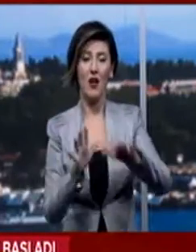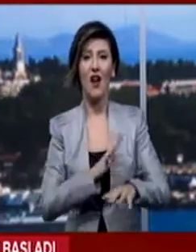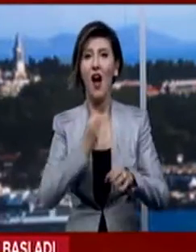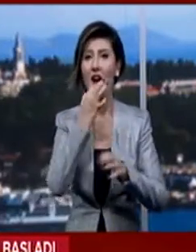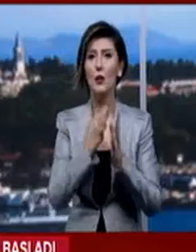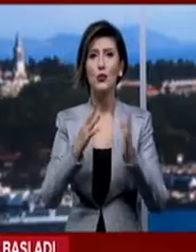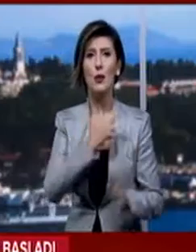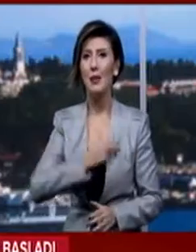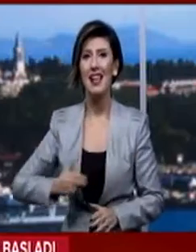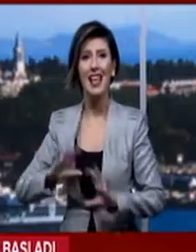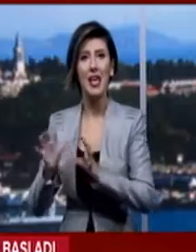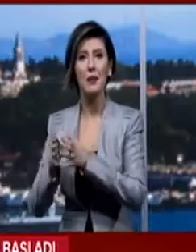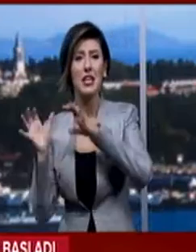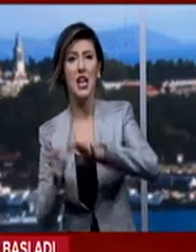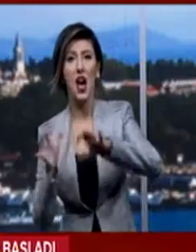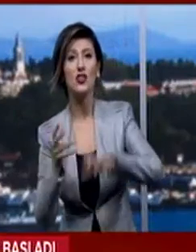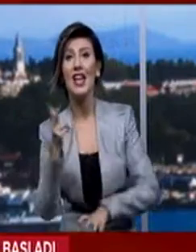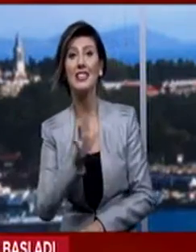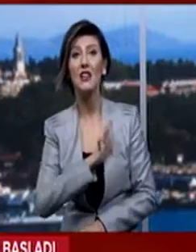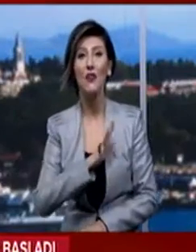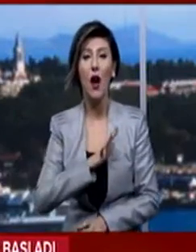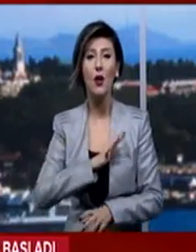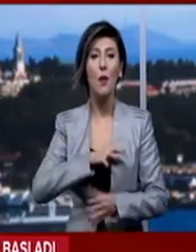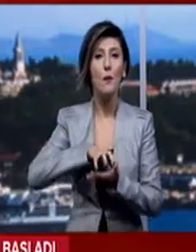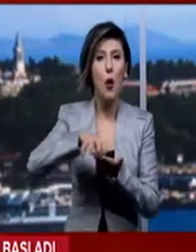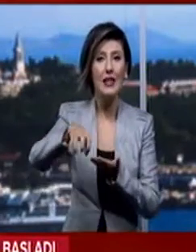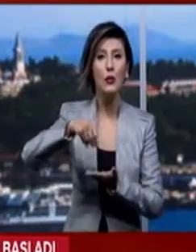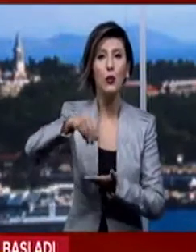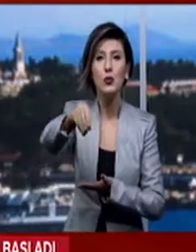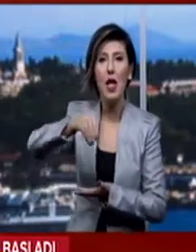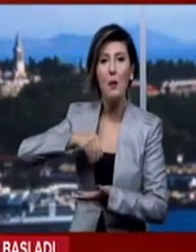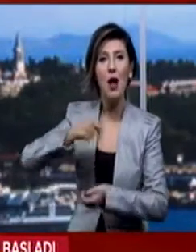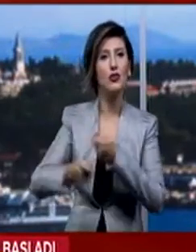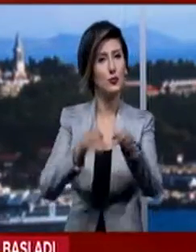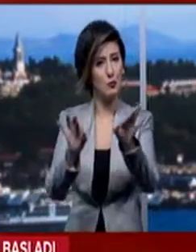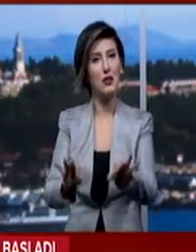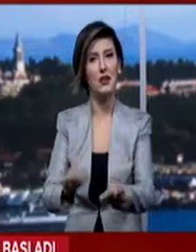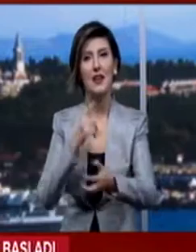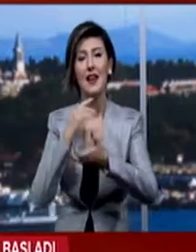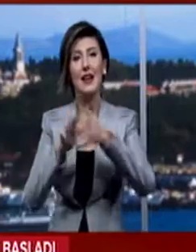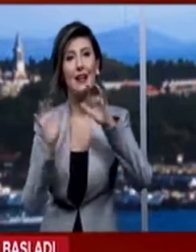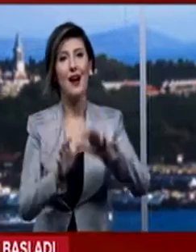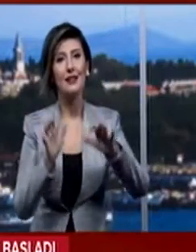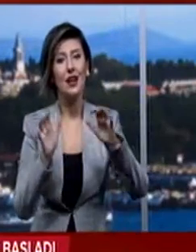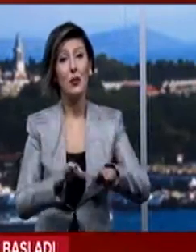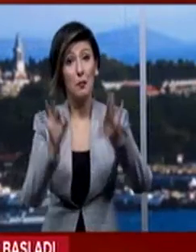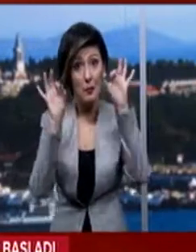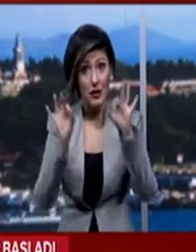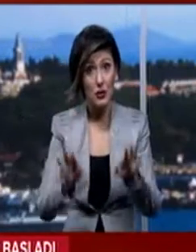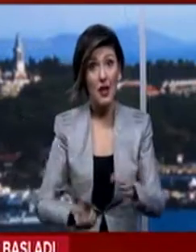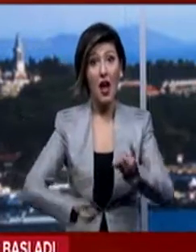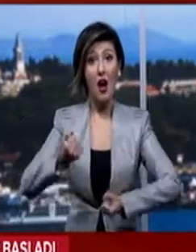Büyükşehir Belediyesi ekiplerince yağışın etkili olduğu bölgelerde tuzlama çalışmalarına başlandı. Kar yağışının